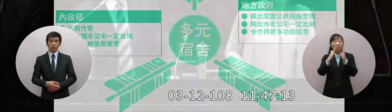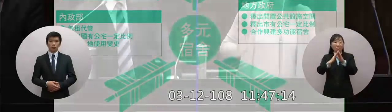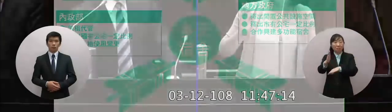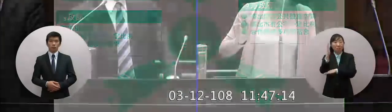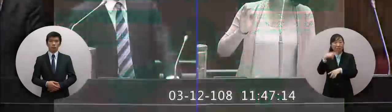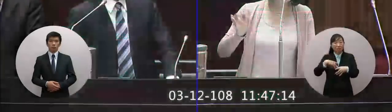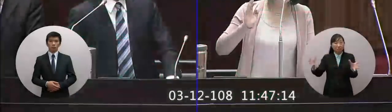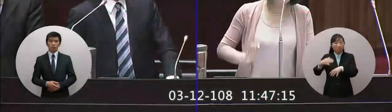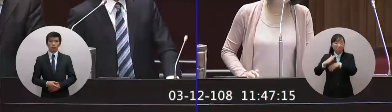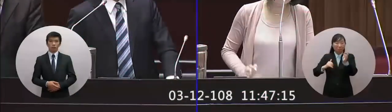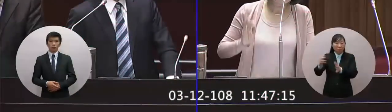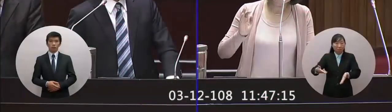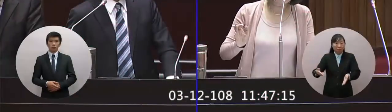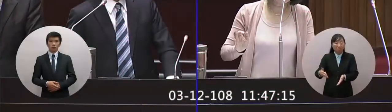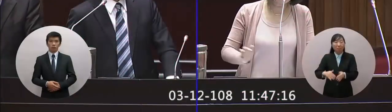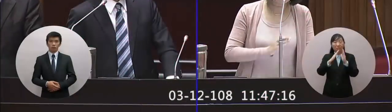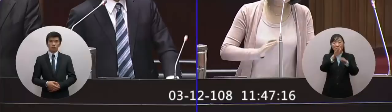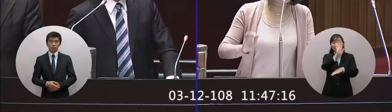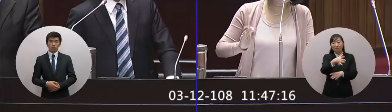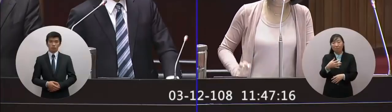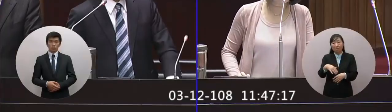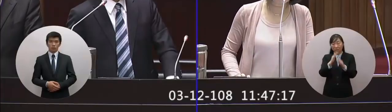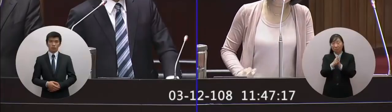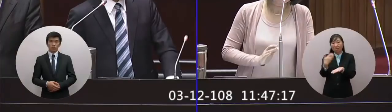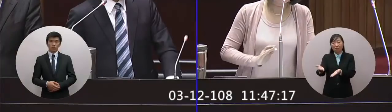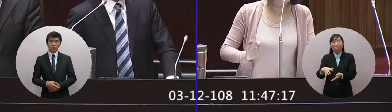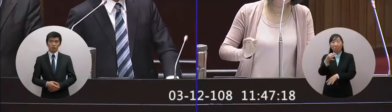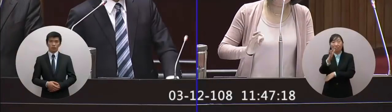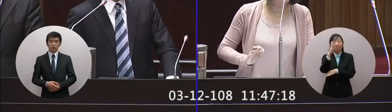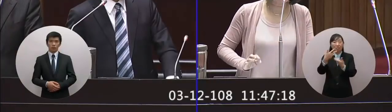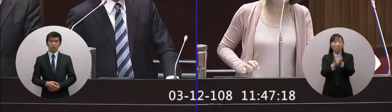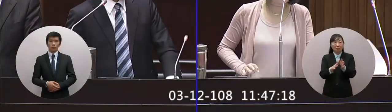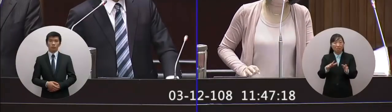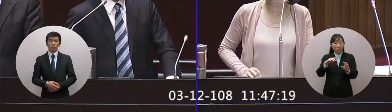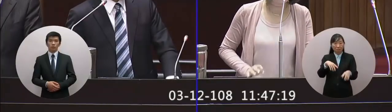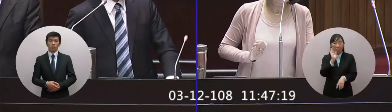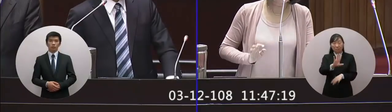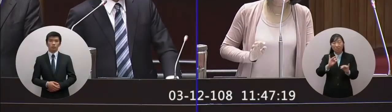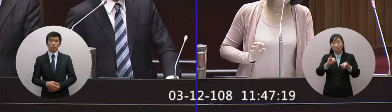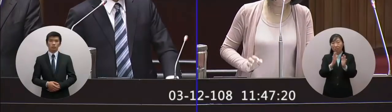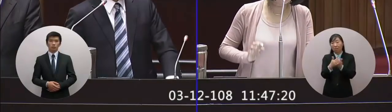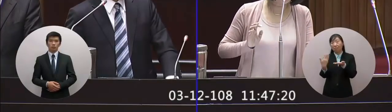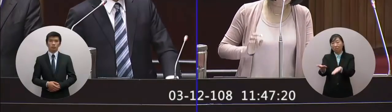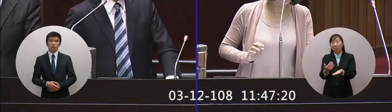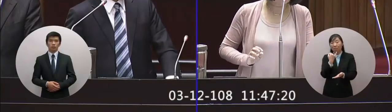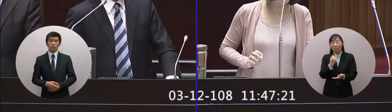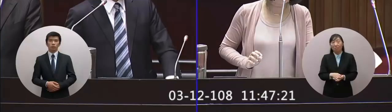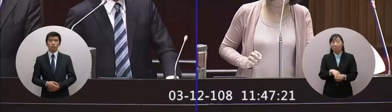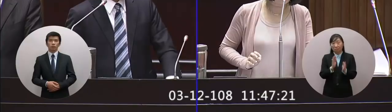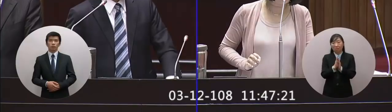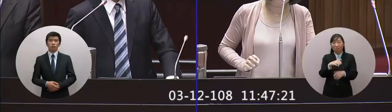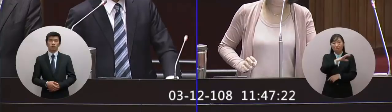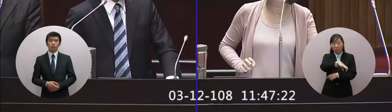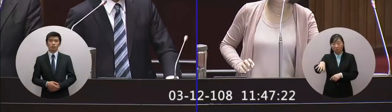作新建，释出市有公宅，财政部释出国有土地，协调行库的贷款条件，这些都是跨